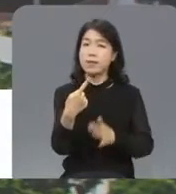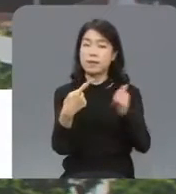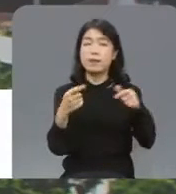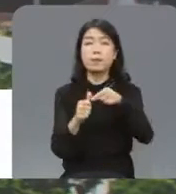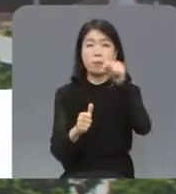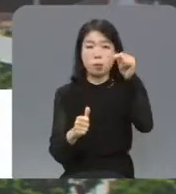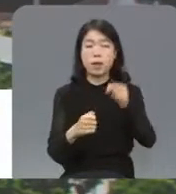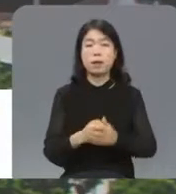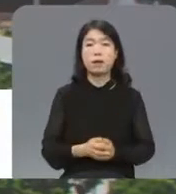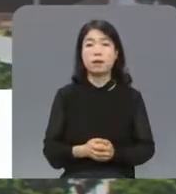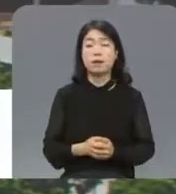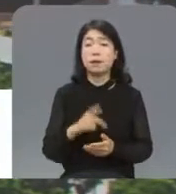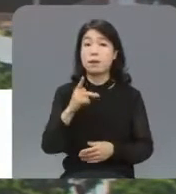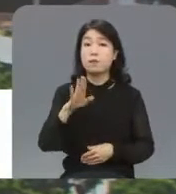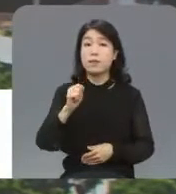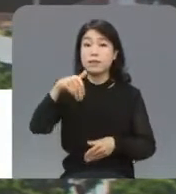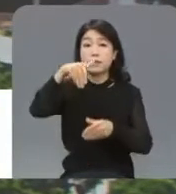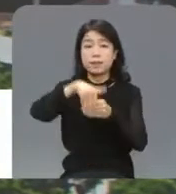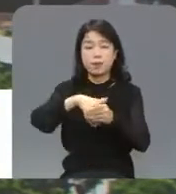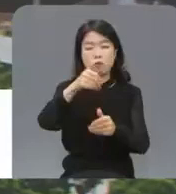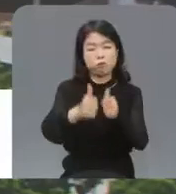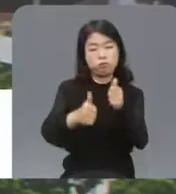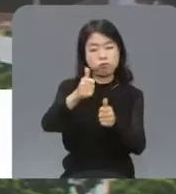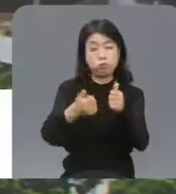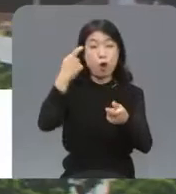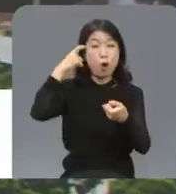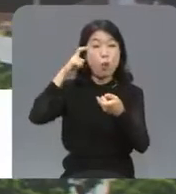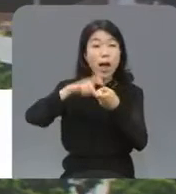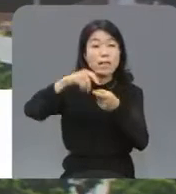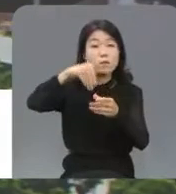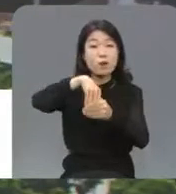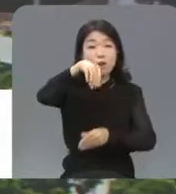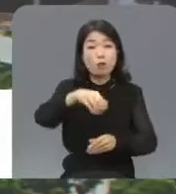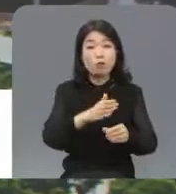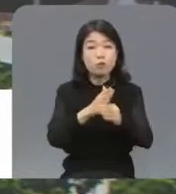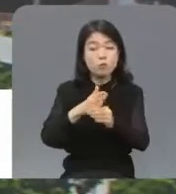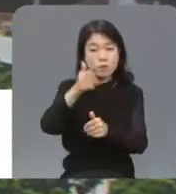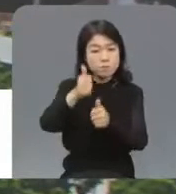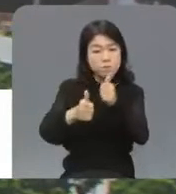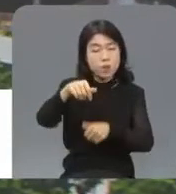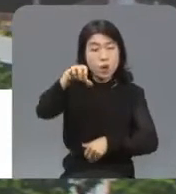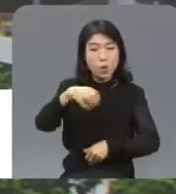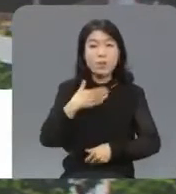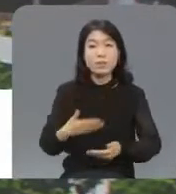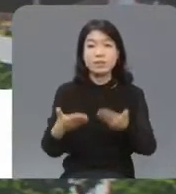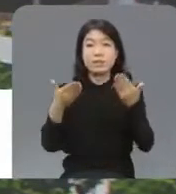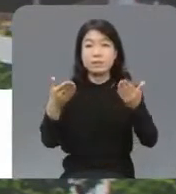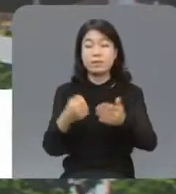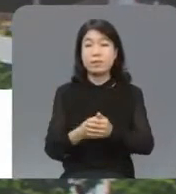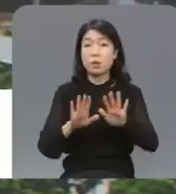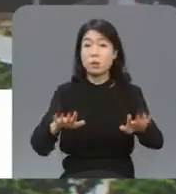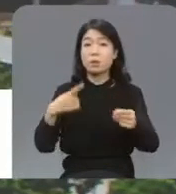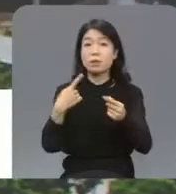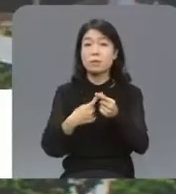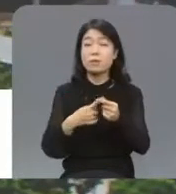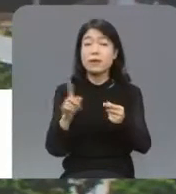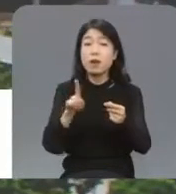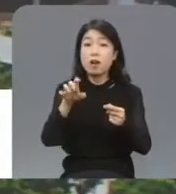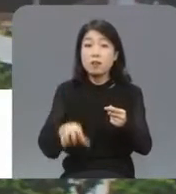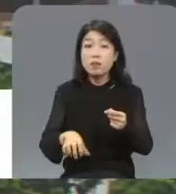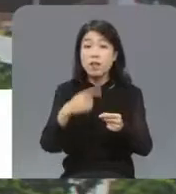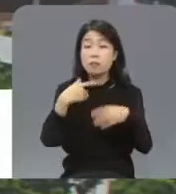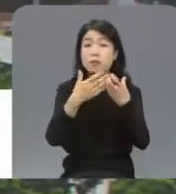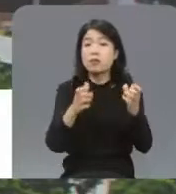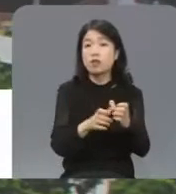뽑습니다. KBS는 선거전이 치열한 관심선거구를 중심으로 격전지 후보를 소개합니다. 오늘은 첫 순서로